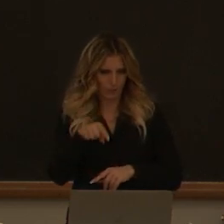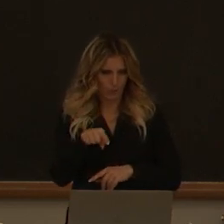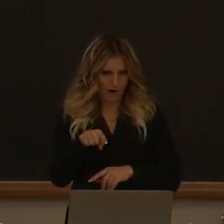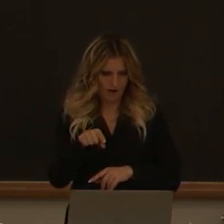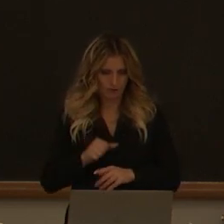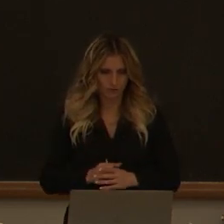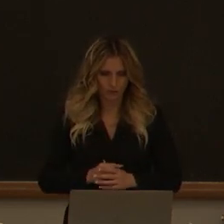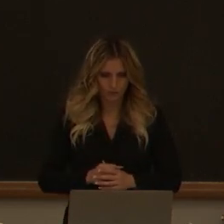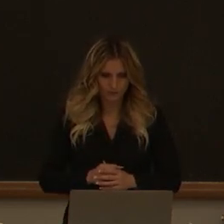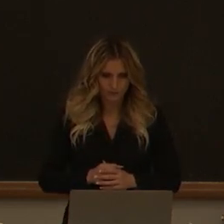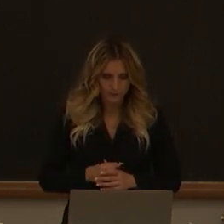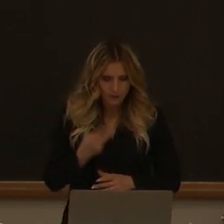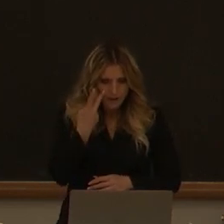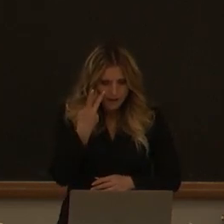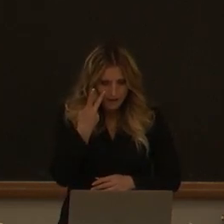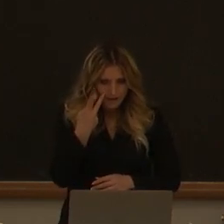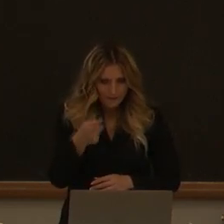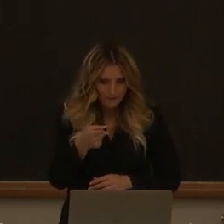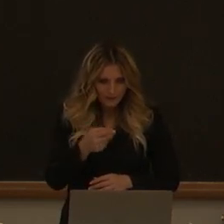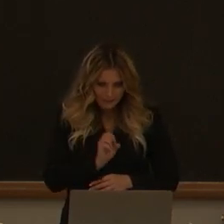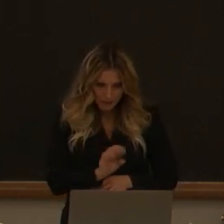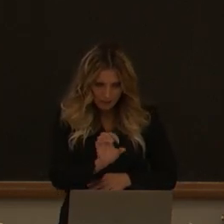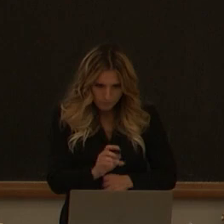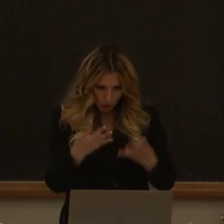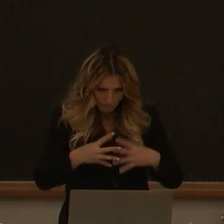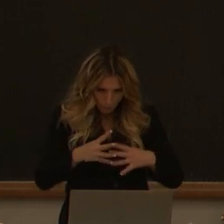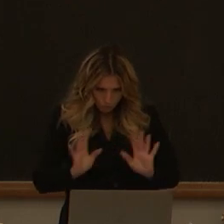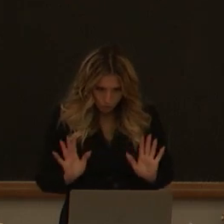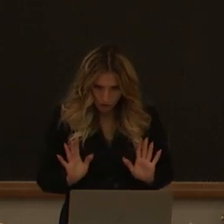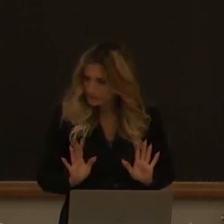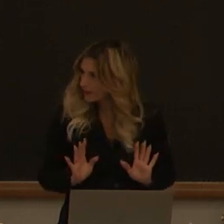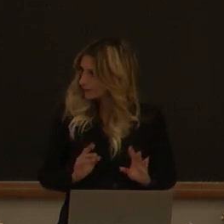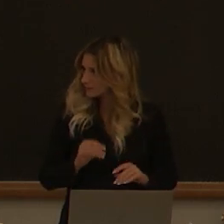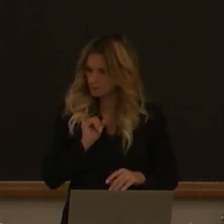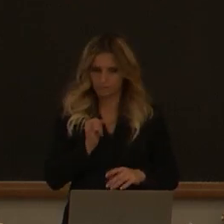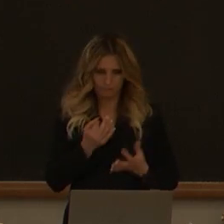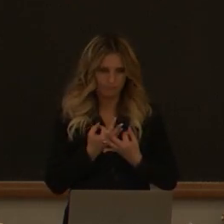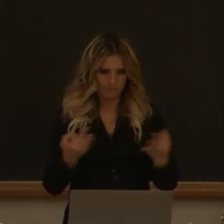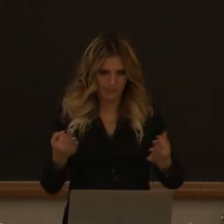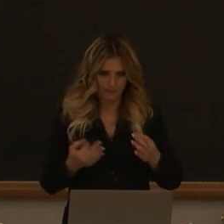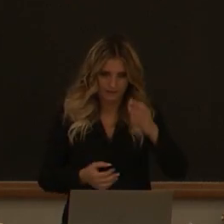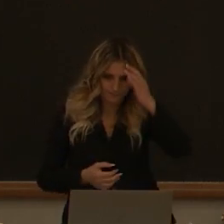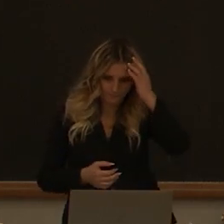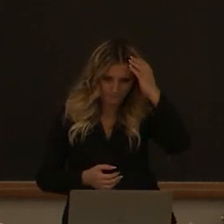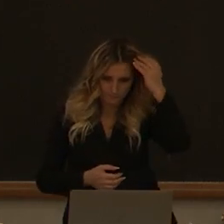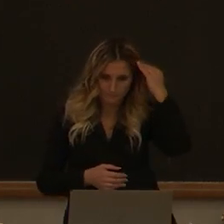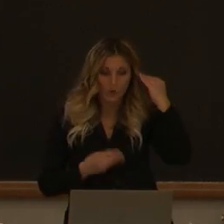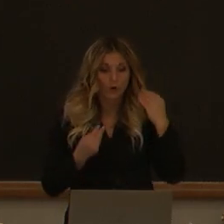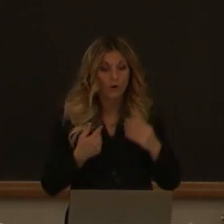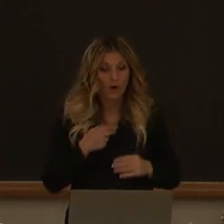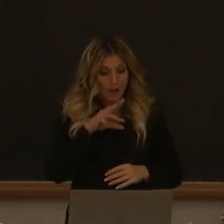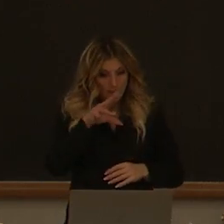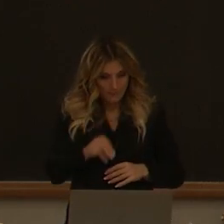Ovviamente, vedete anche quando scorrono le diapositive? Sì, sì, perfettamente. Quando parliamo di